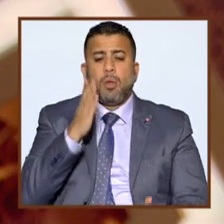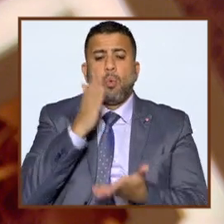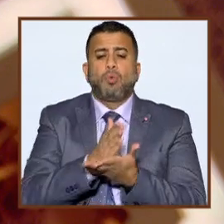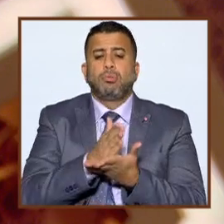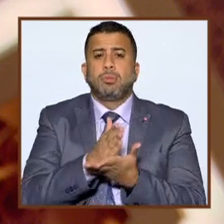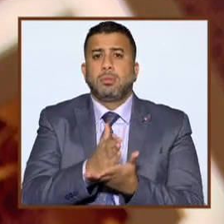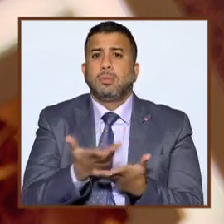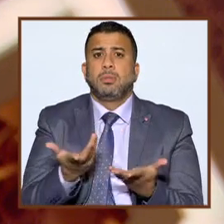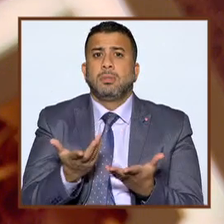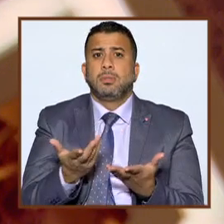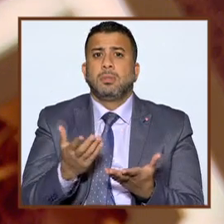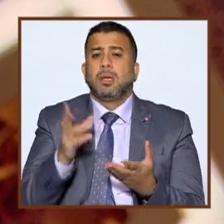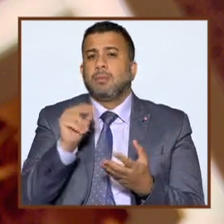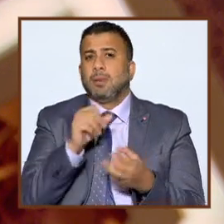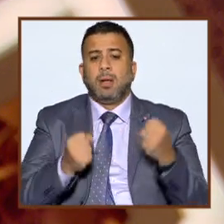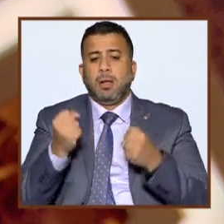توقفتي،